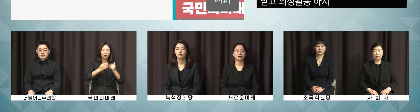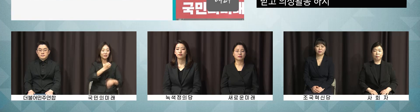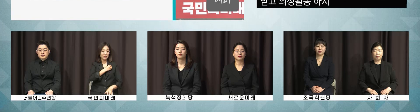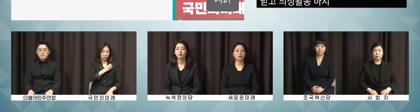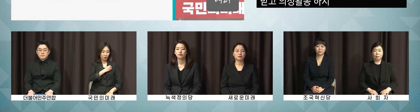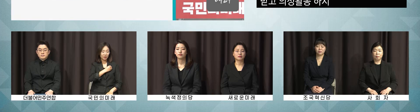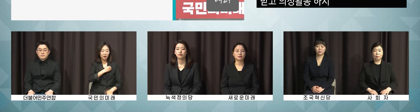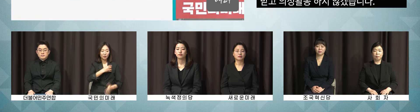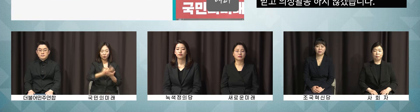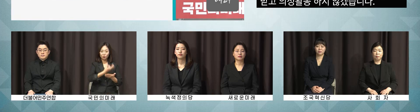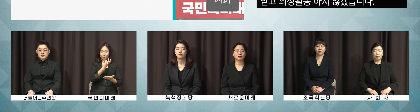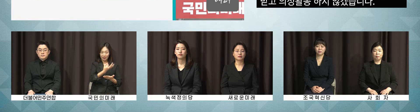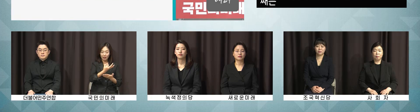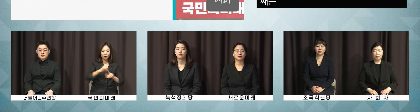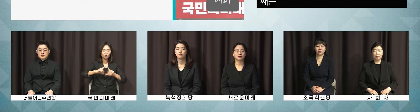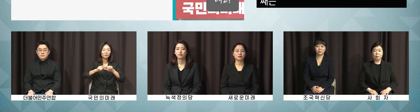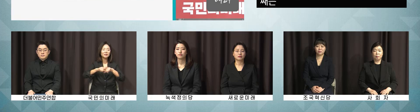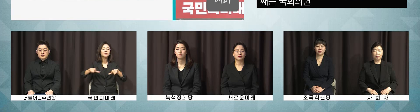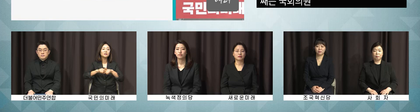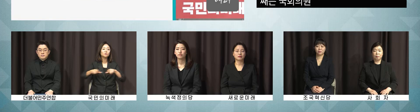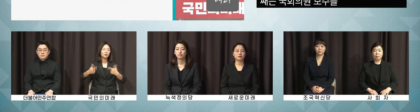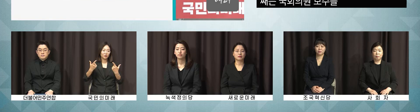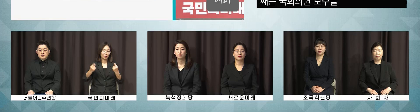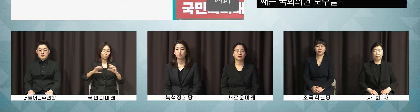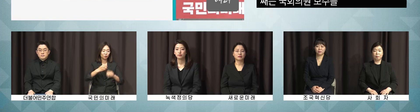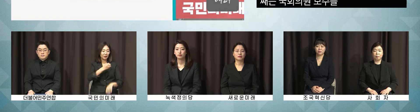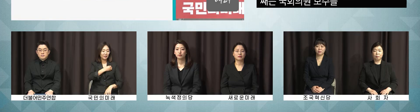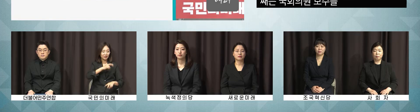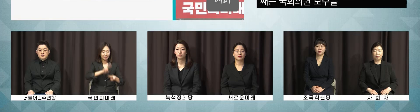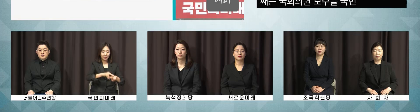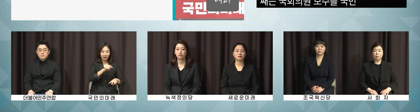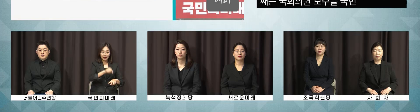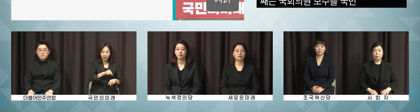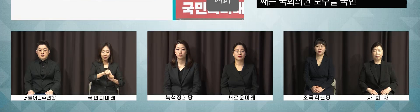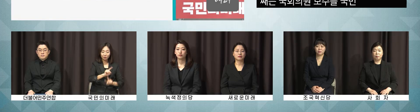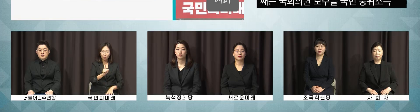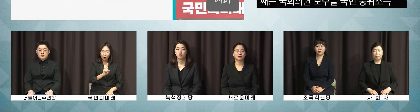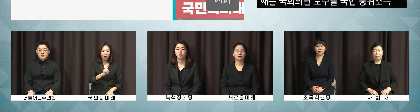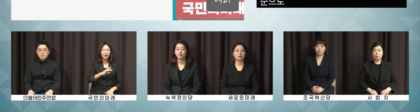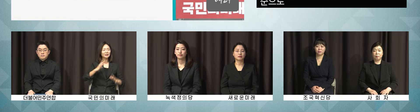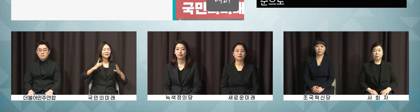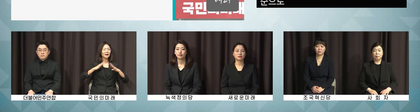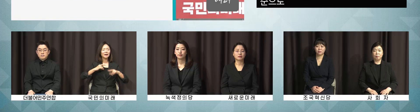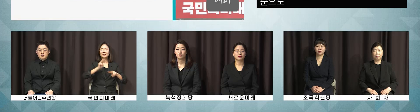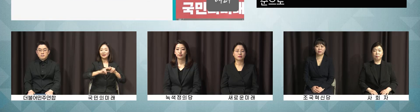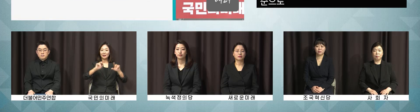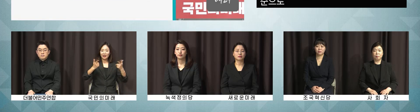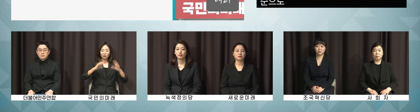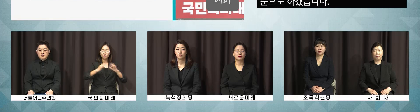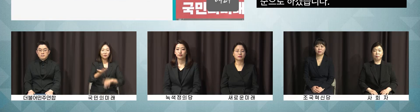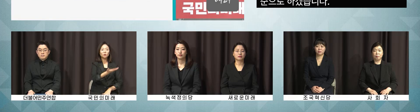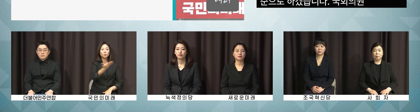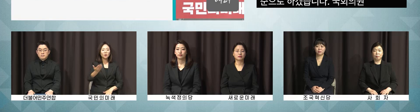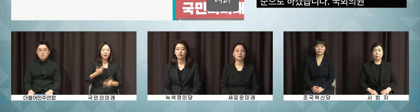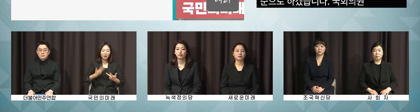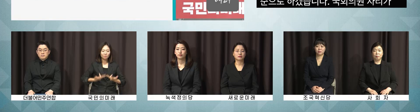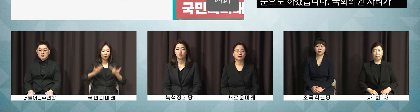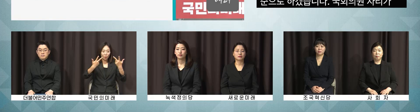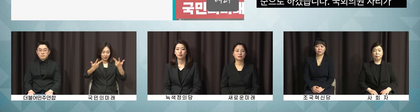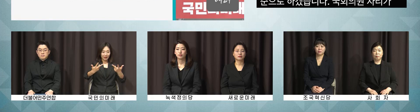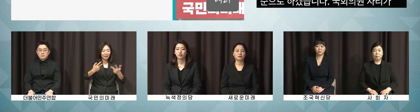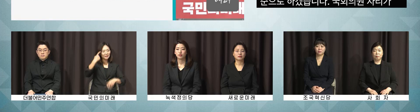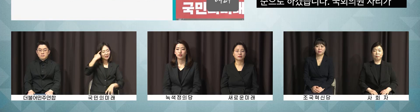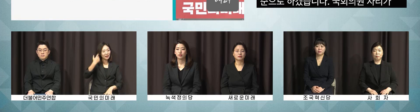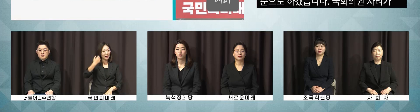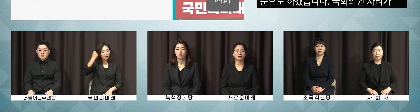국민 중위 소득으로 하겠습니다. 국회의원 자리라고 하는 것이 그야말로 떵떵거리는 자리가 아니라 국민을 위한 봉사하는 자리가